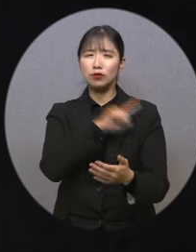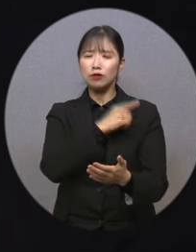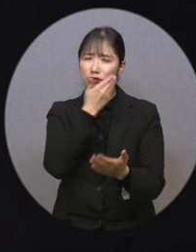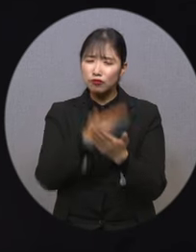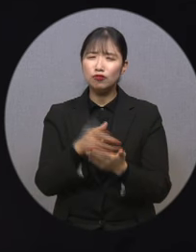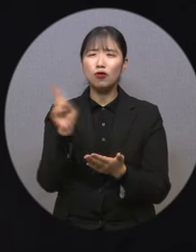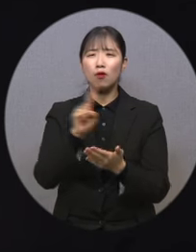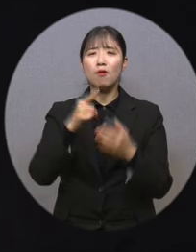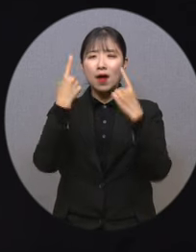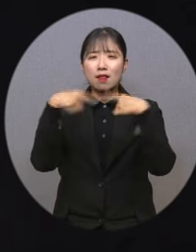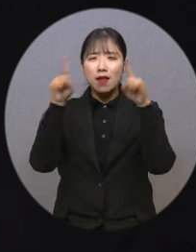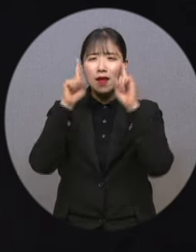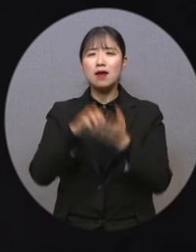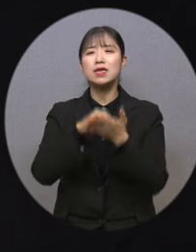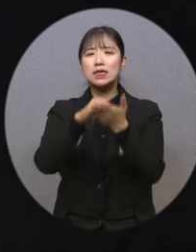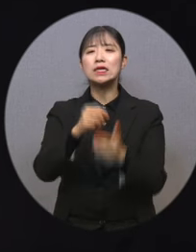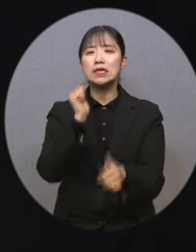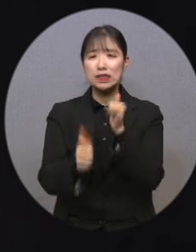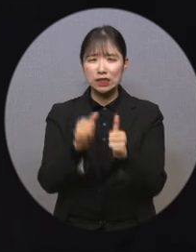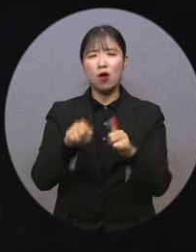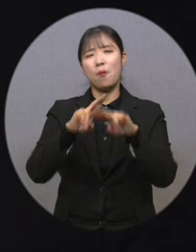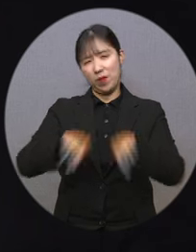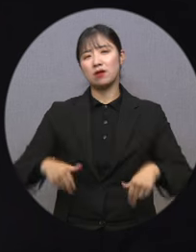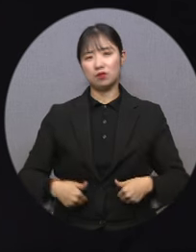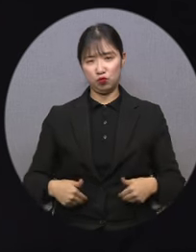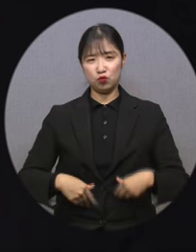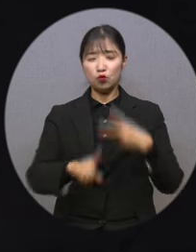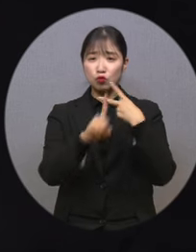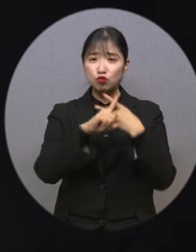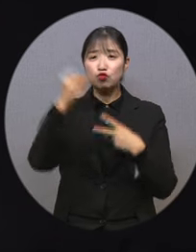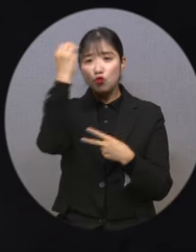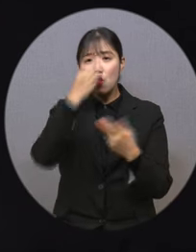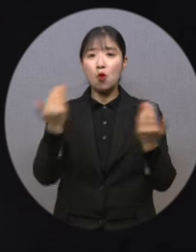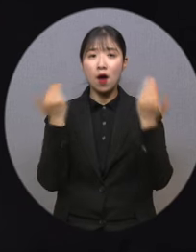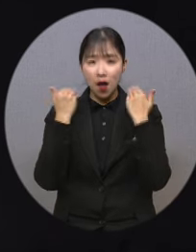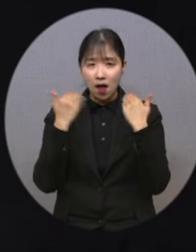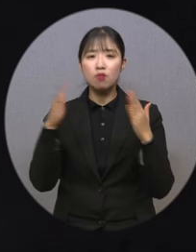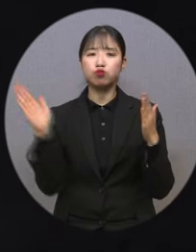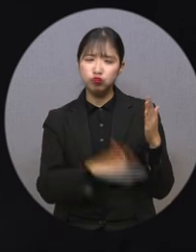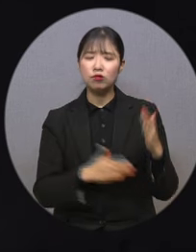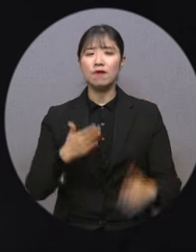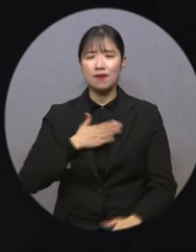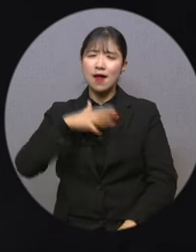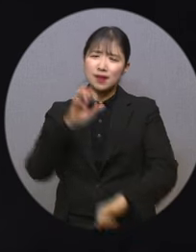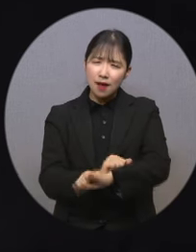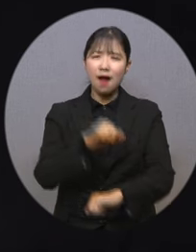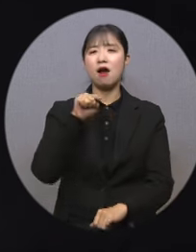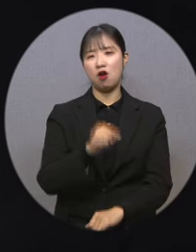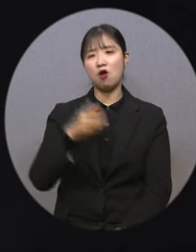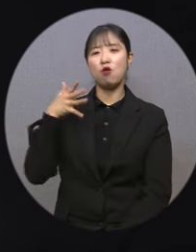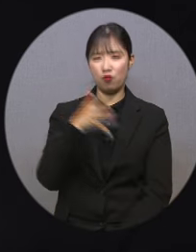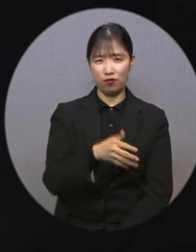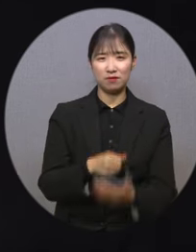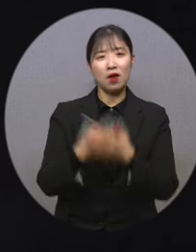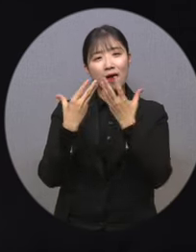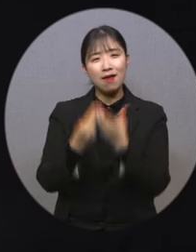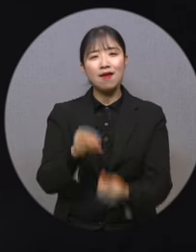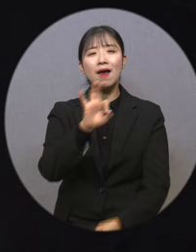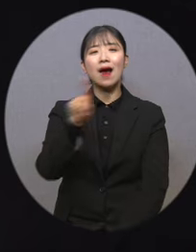폐지해야 됩니다. 중고등학교 때부터 자기가 잘하는 한 과목만 만약에 뭐 아인슈타인이 우리나라에